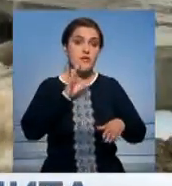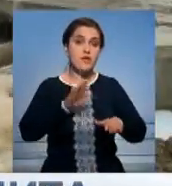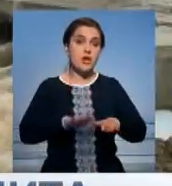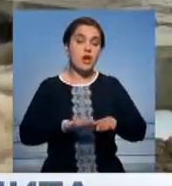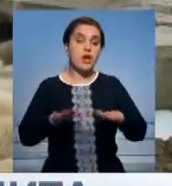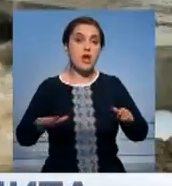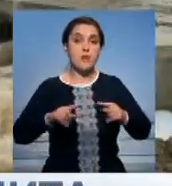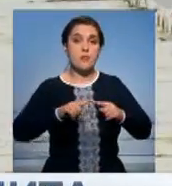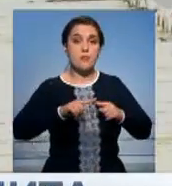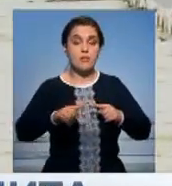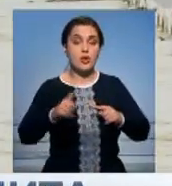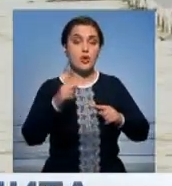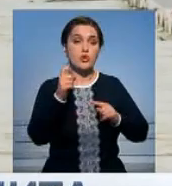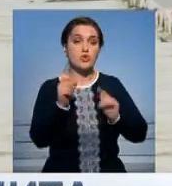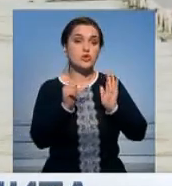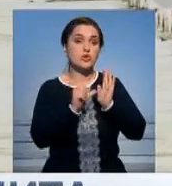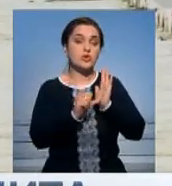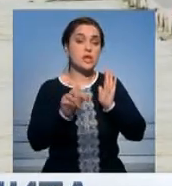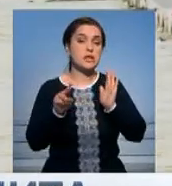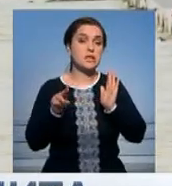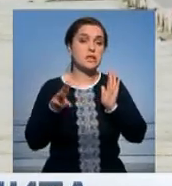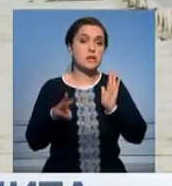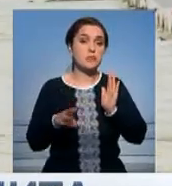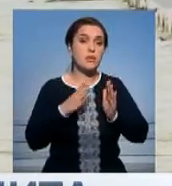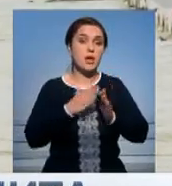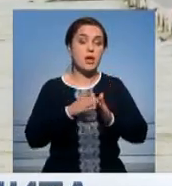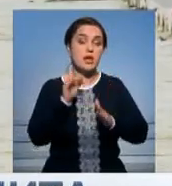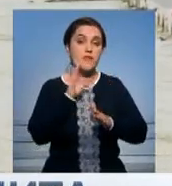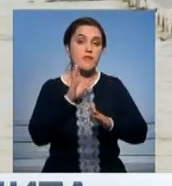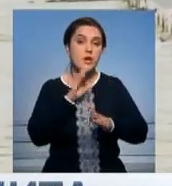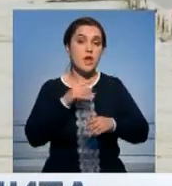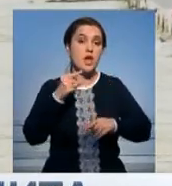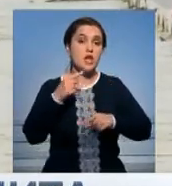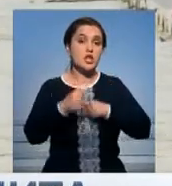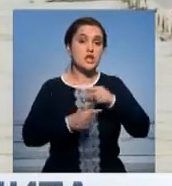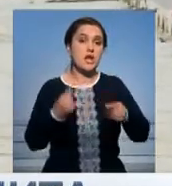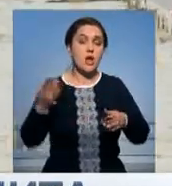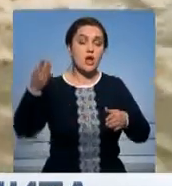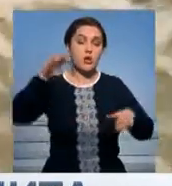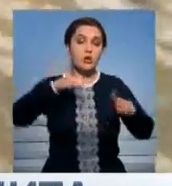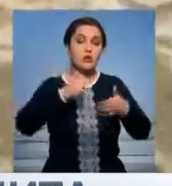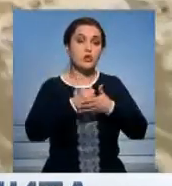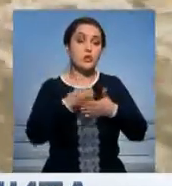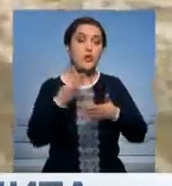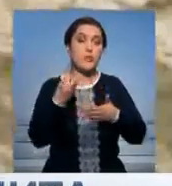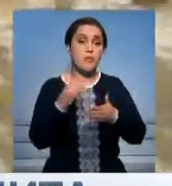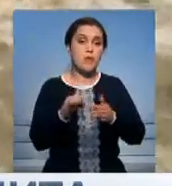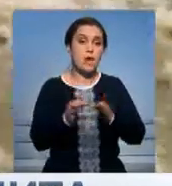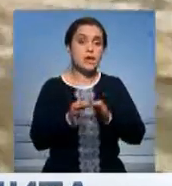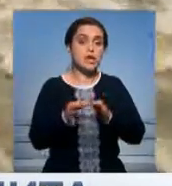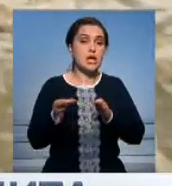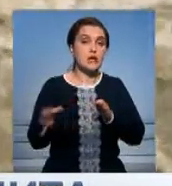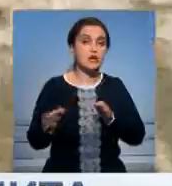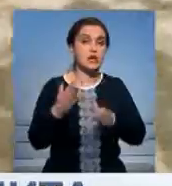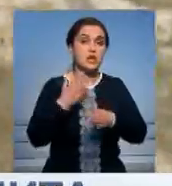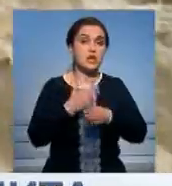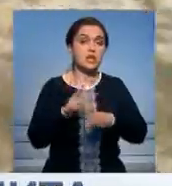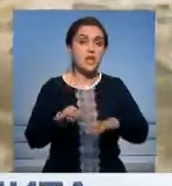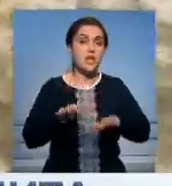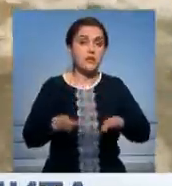Ее протяженность почти 160 километров. Протекает Ашису по горным склонам до Майского района. Ее русло пересекает